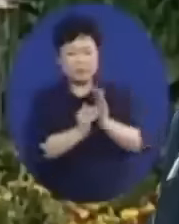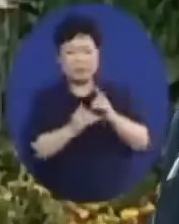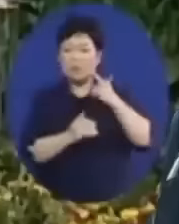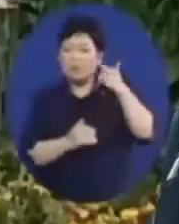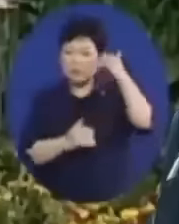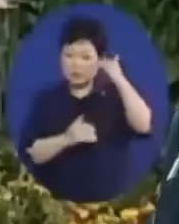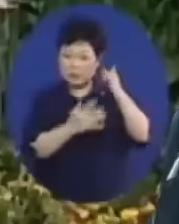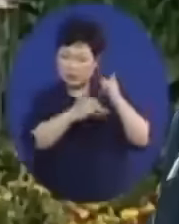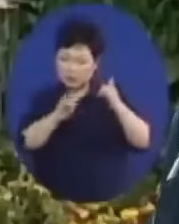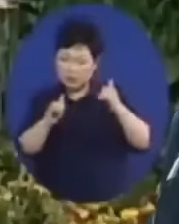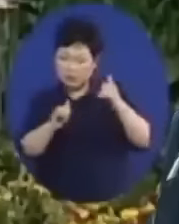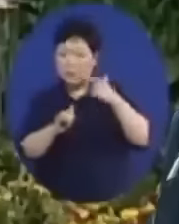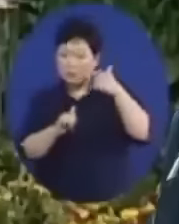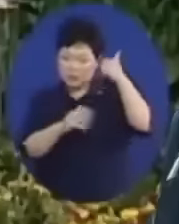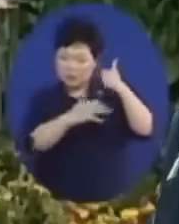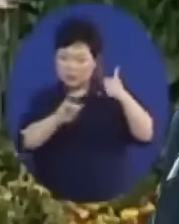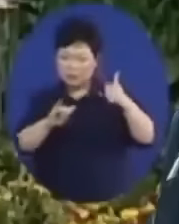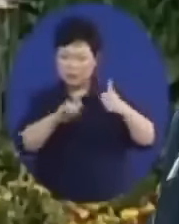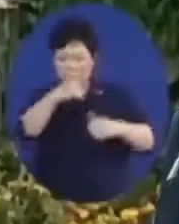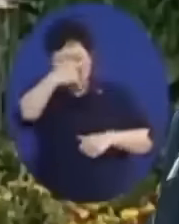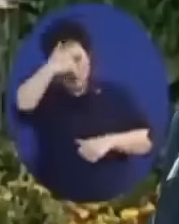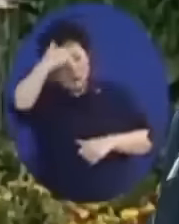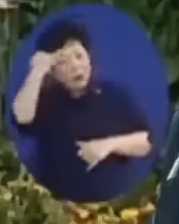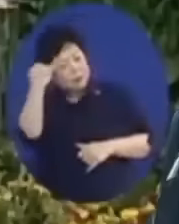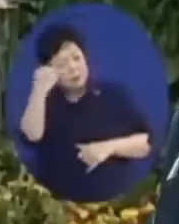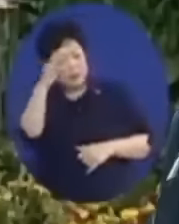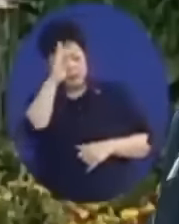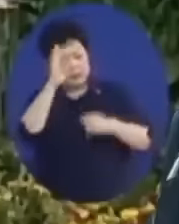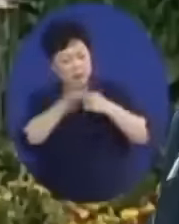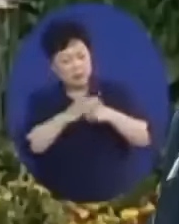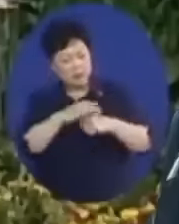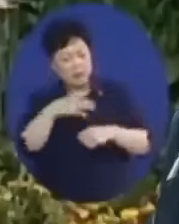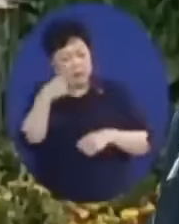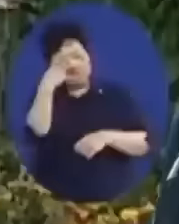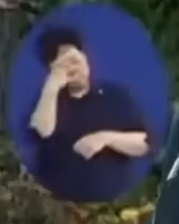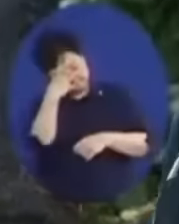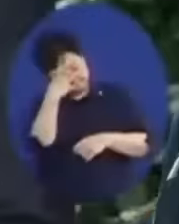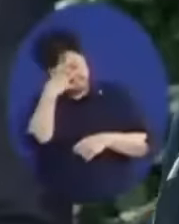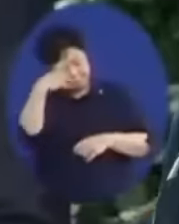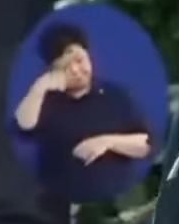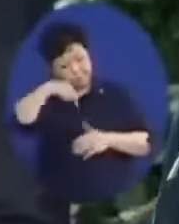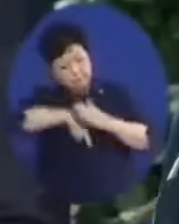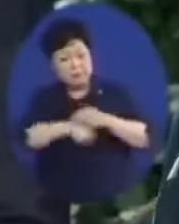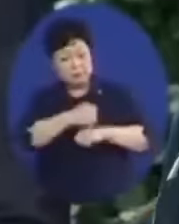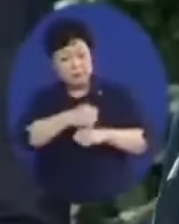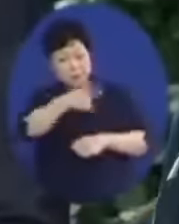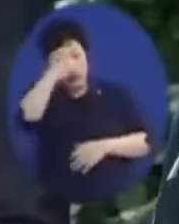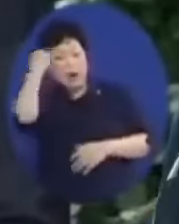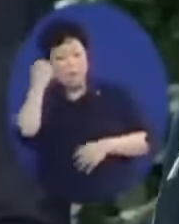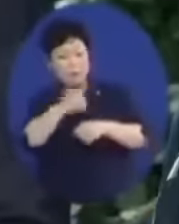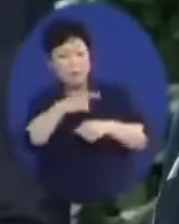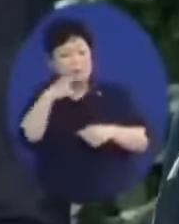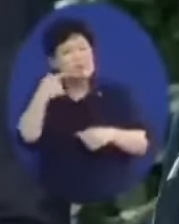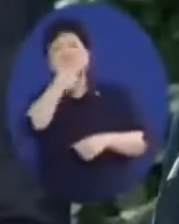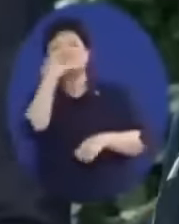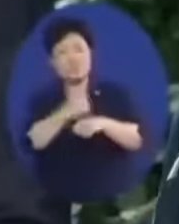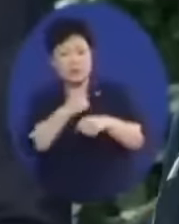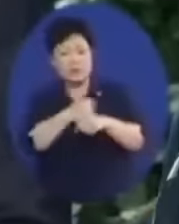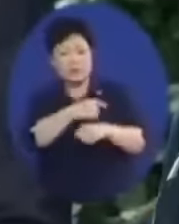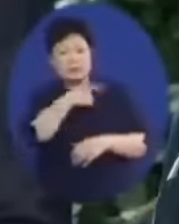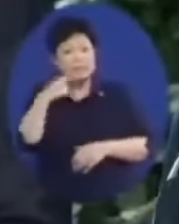가족은 할머니의 병으로 깊은 근심에 빠지게 된 것입니다. 그 할머니는 피가 모자라는데 그